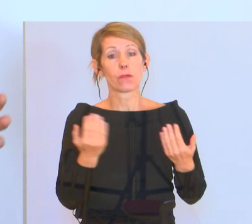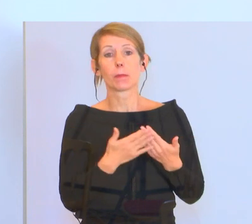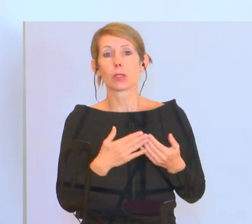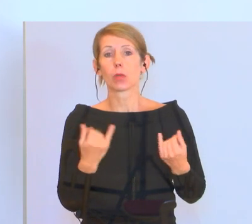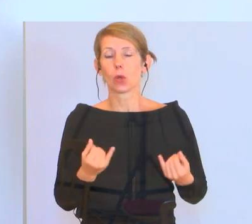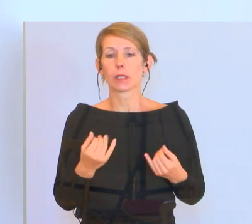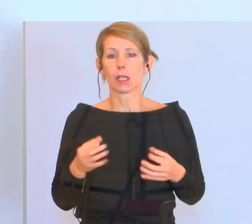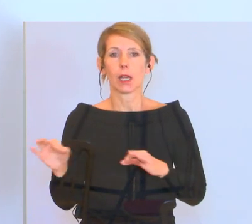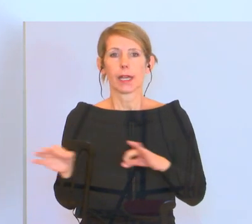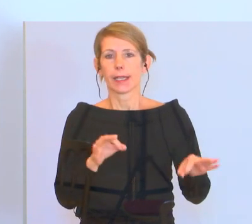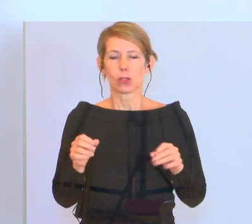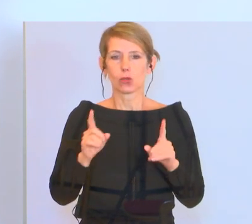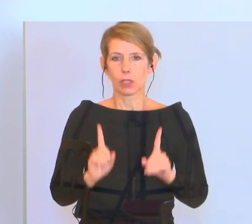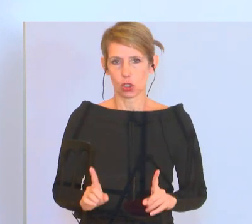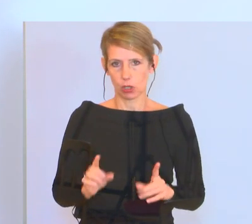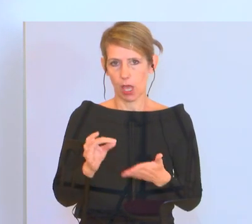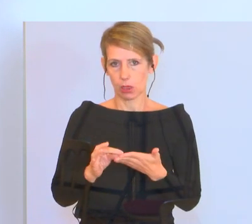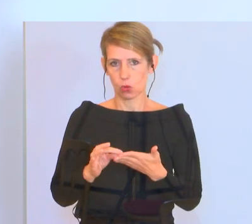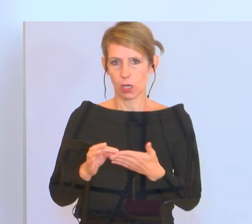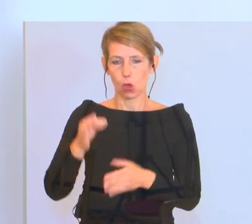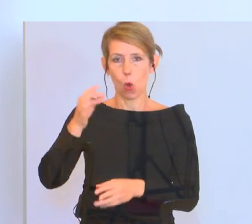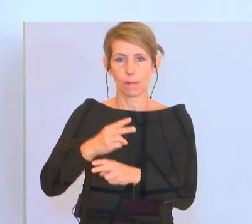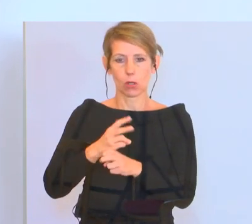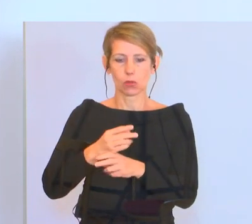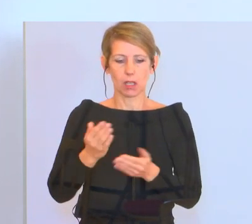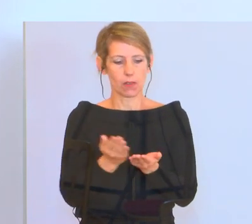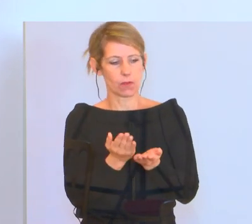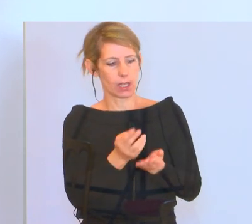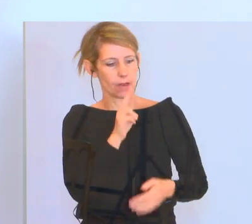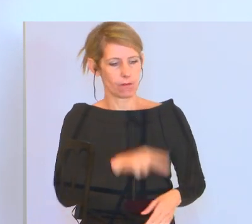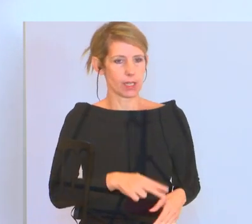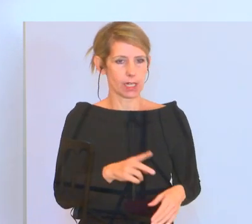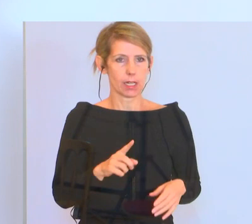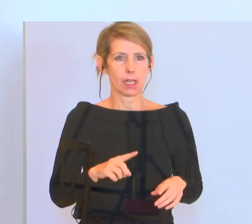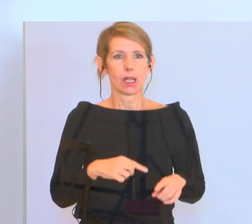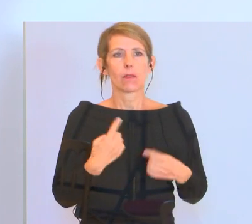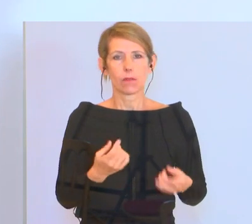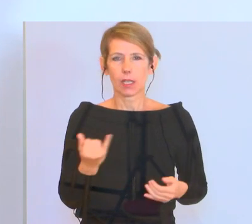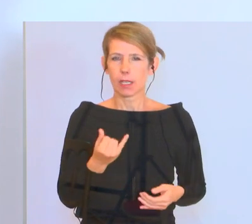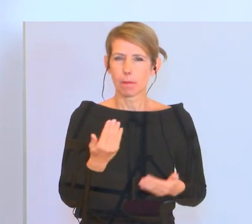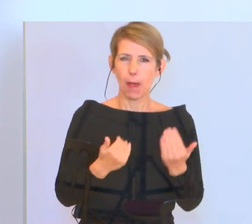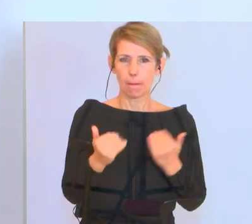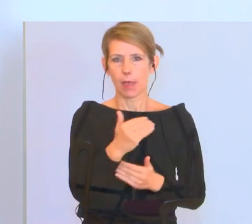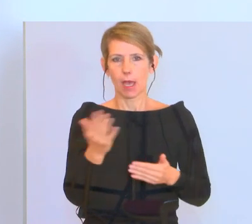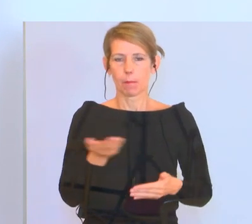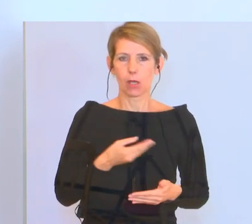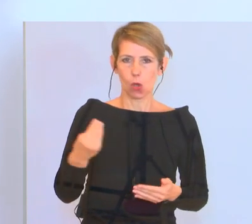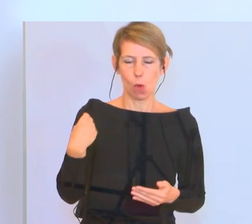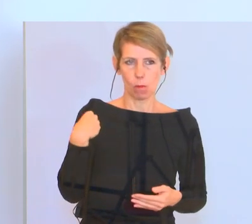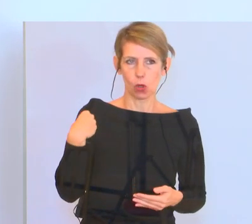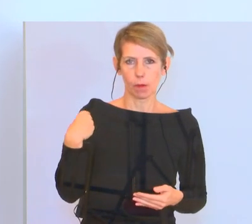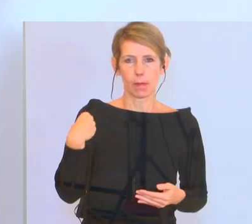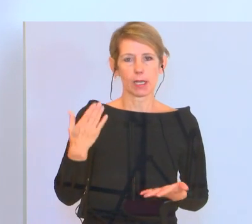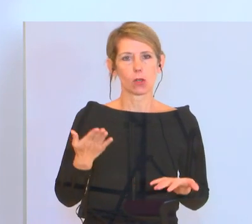den Industriestandort Oberösterreich mit Wien, so bekommen wir von unseren Mitgliedsbetrieben zunehmend die Rückmeldung, dass man